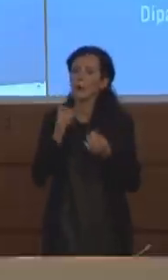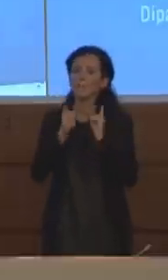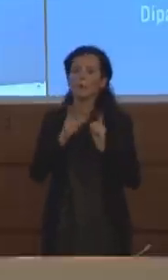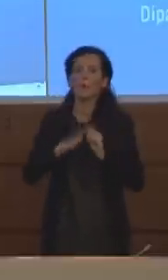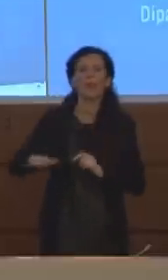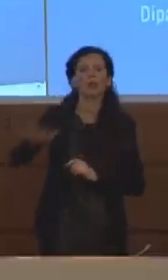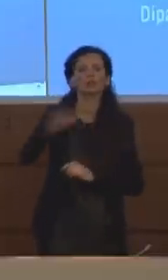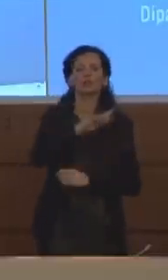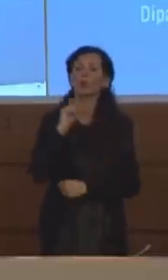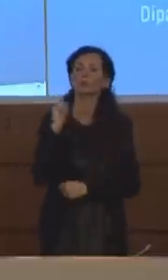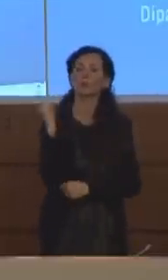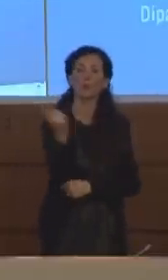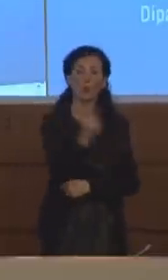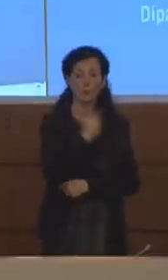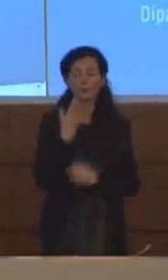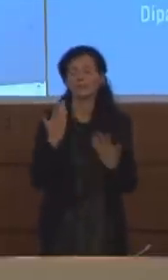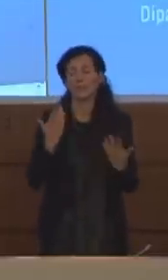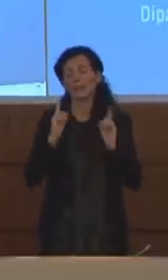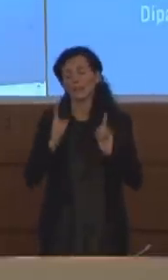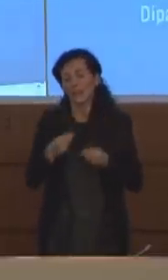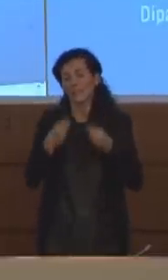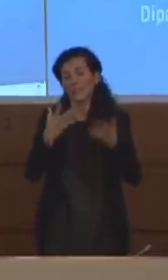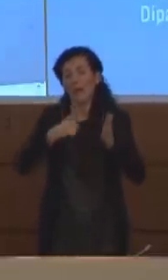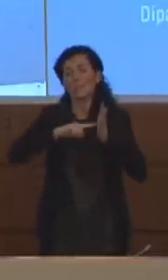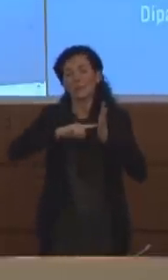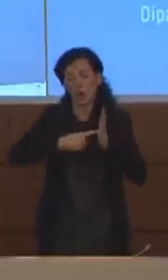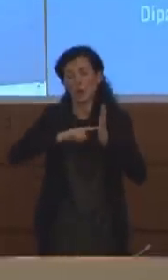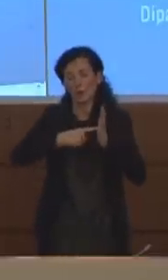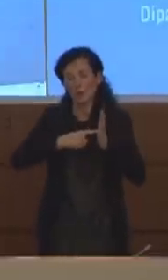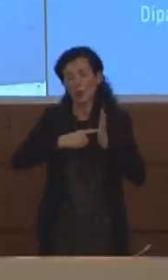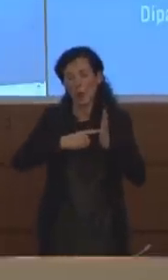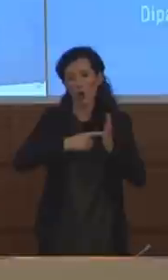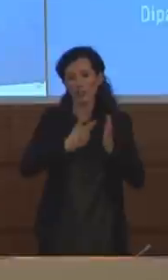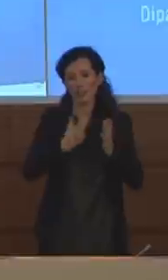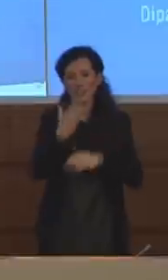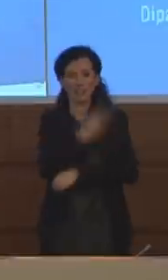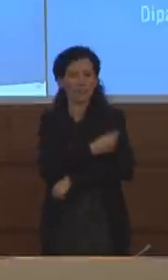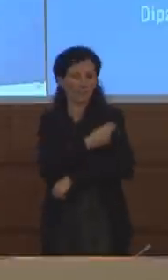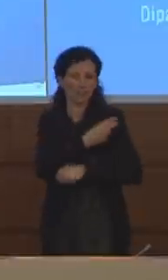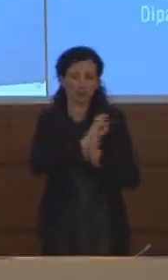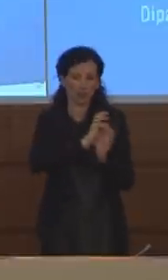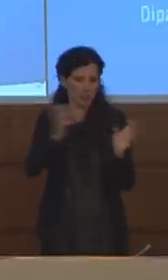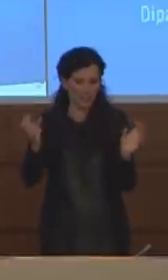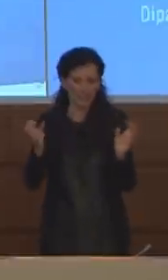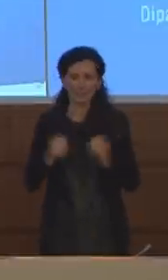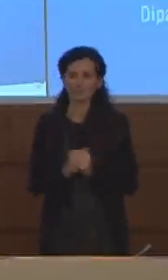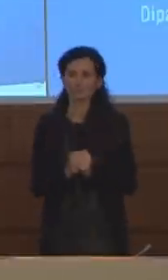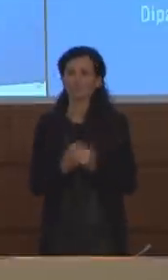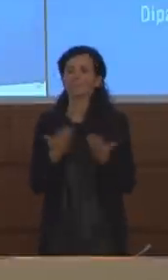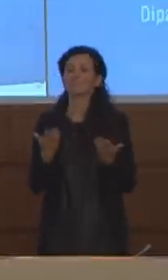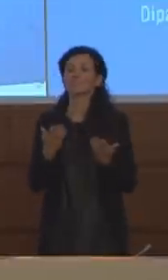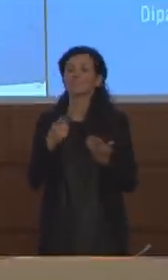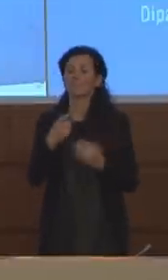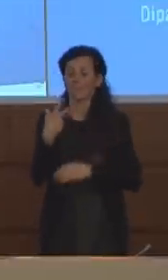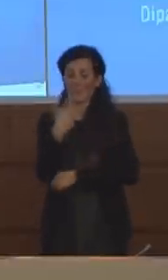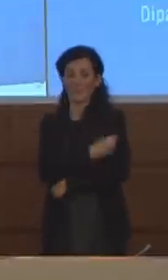poter somministrare milioni di dosi questo è l'altro elemento dopodiché il problema avere il vaccino che in questo momento credo sia la prima preoccupazione